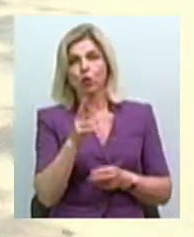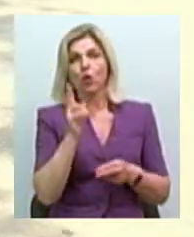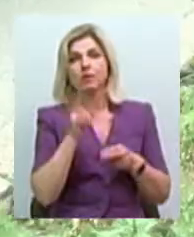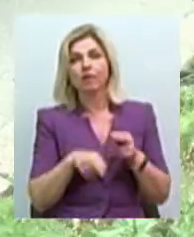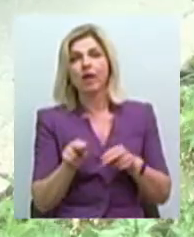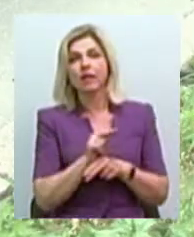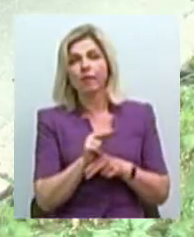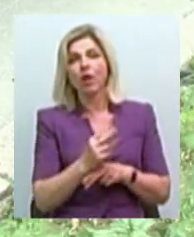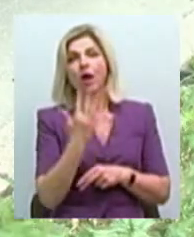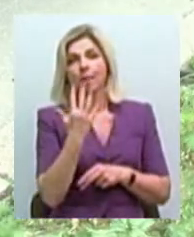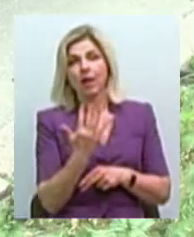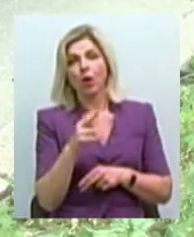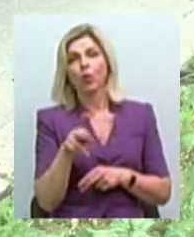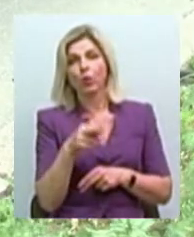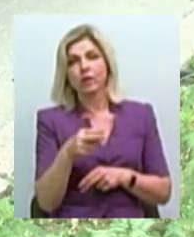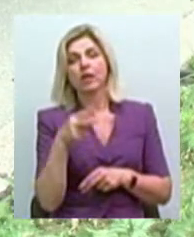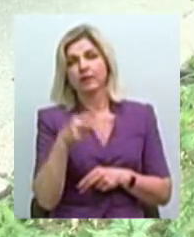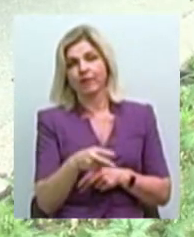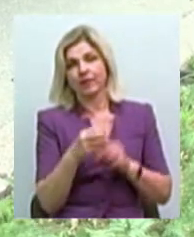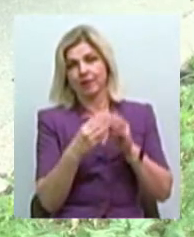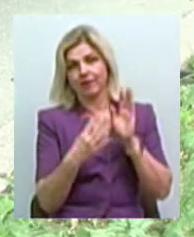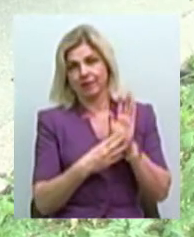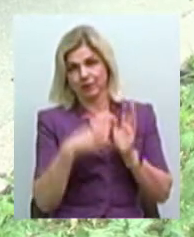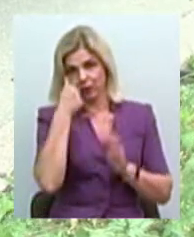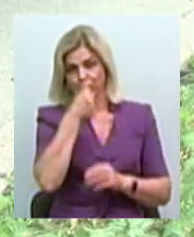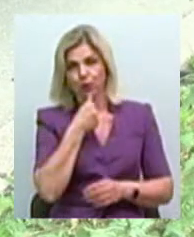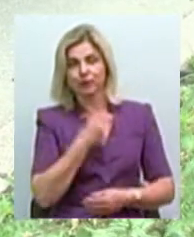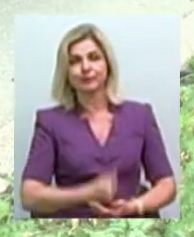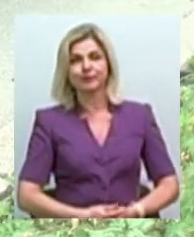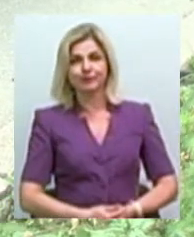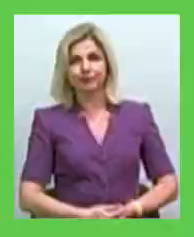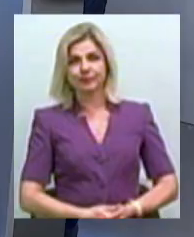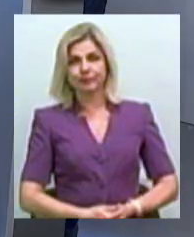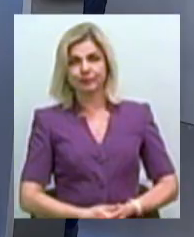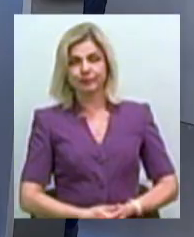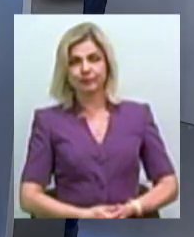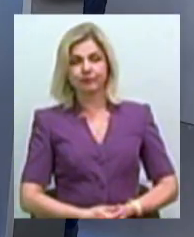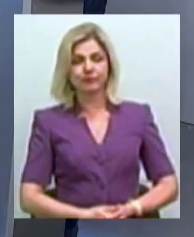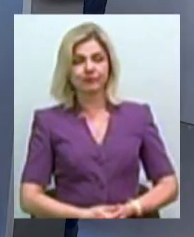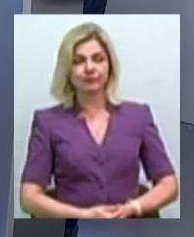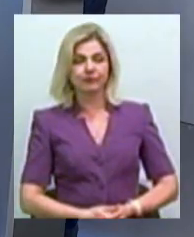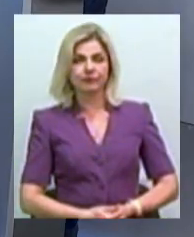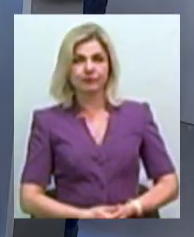ремонту – 5 грудня 2019 року.